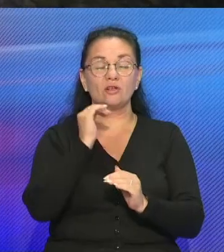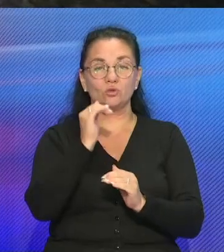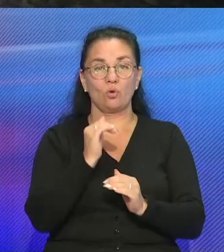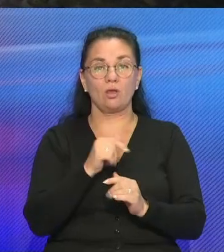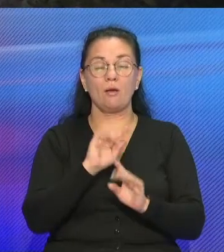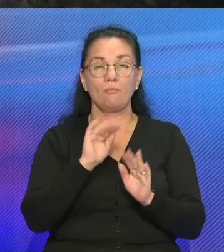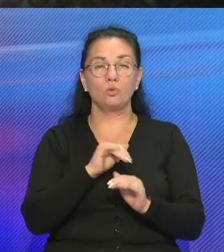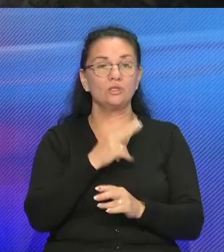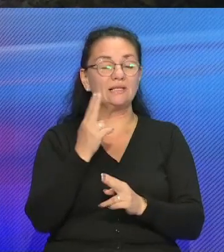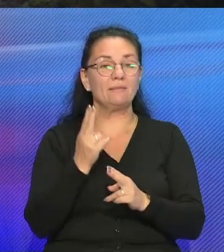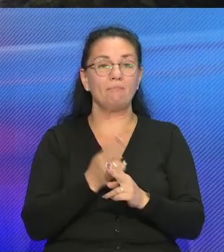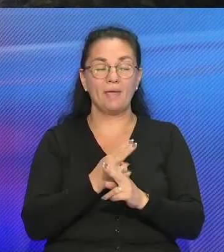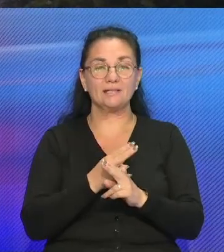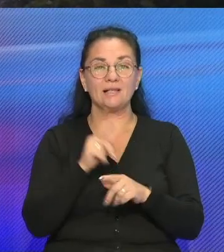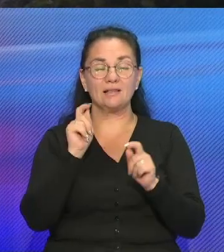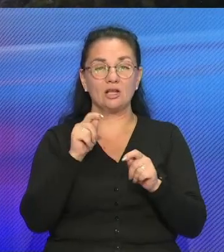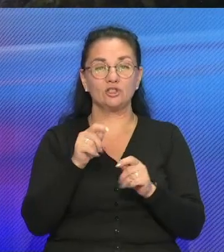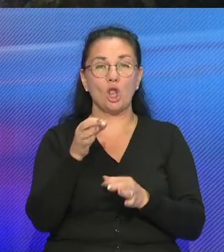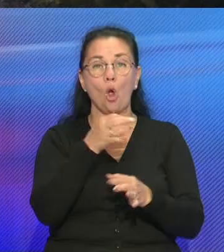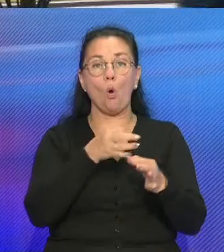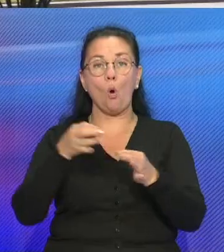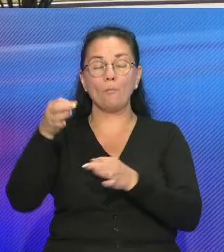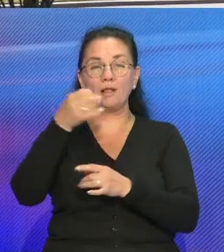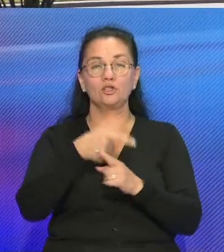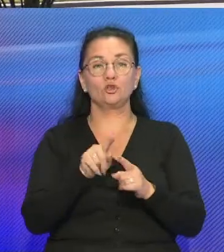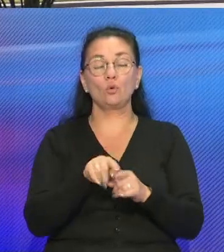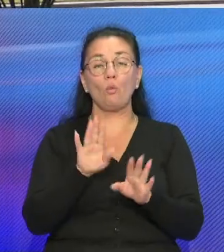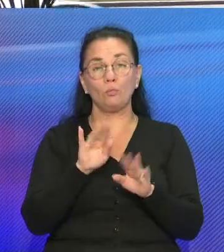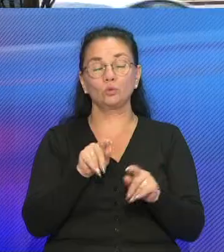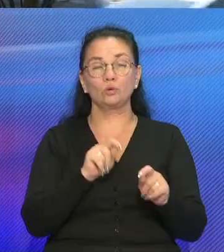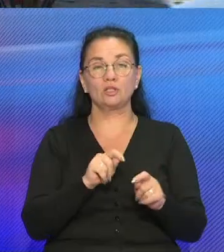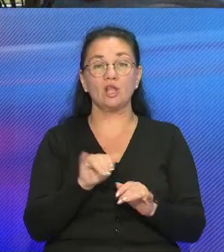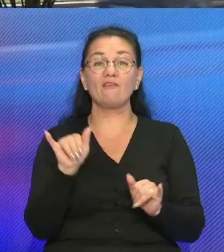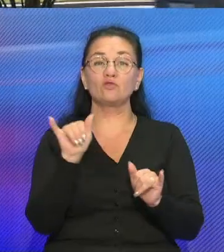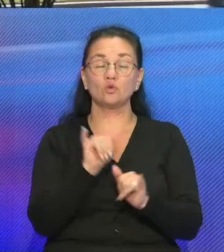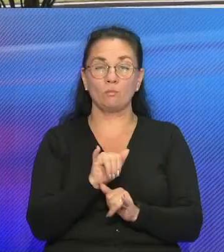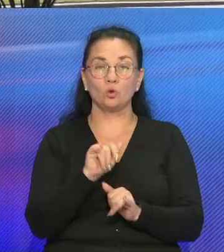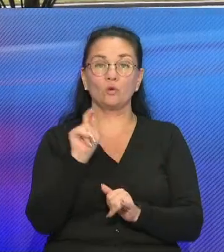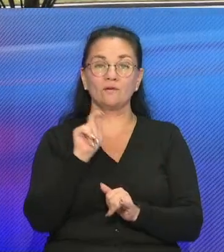без хмар, у особных районах воблачно, местами пройдут опадки. А уже у субботу и